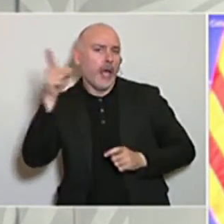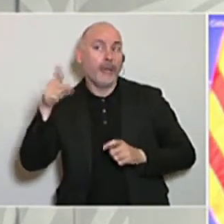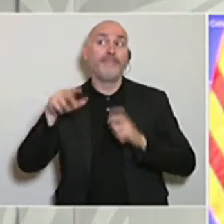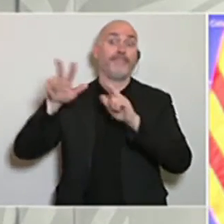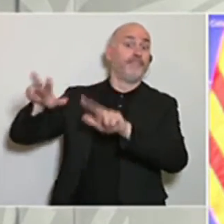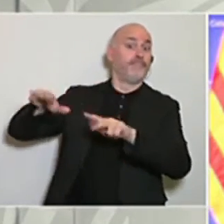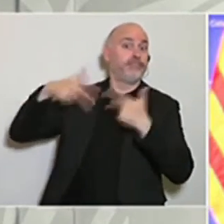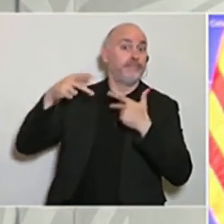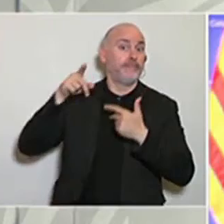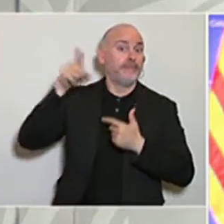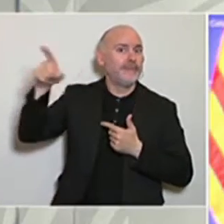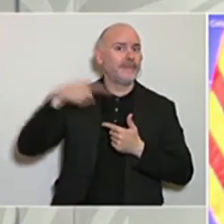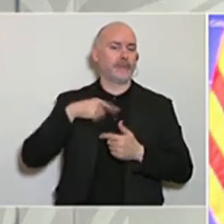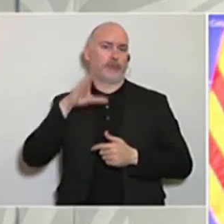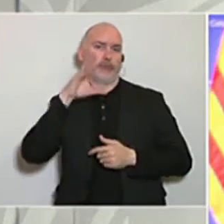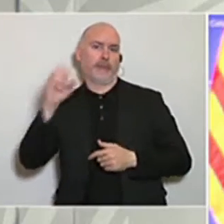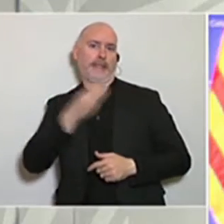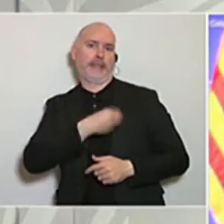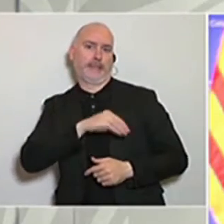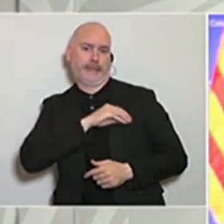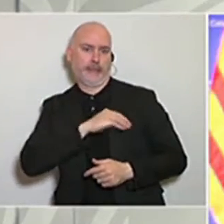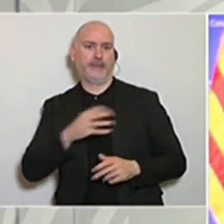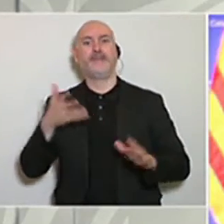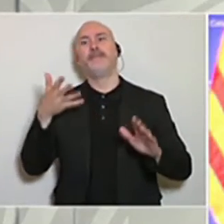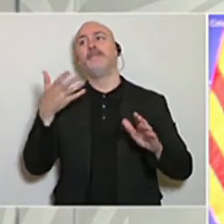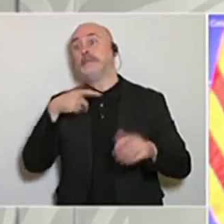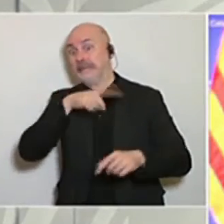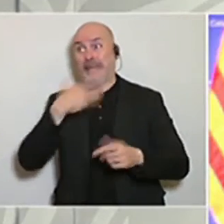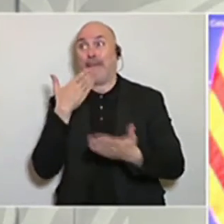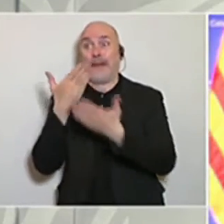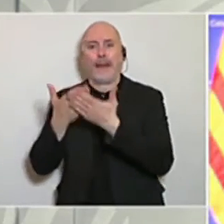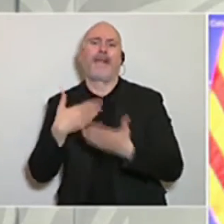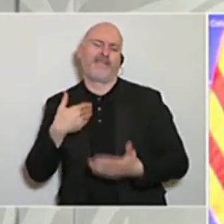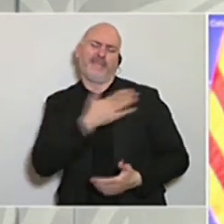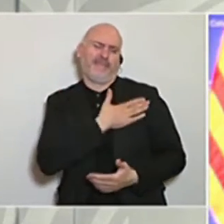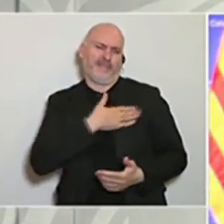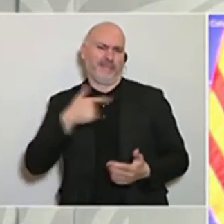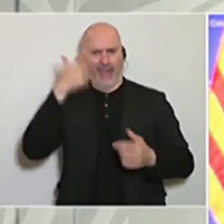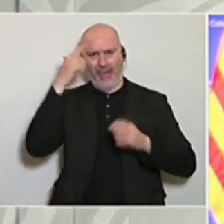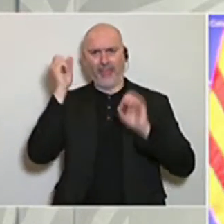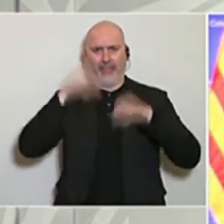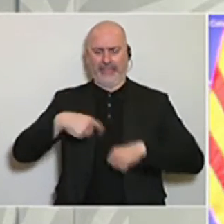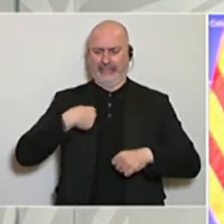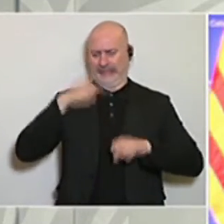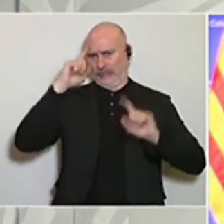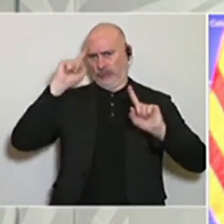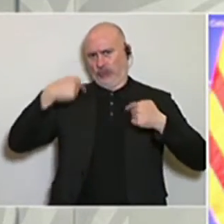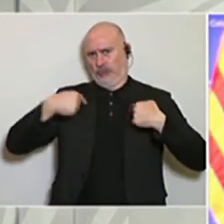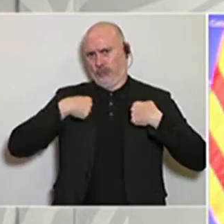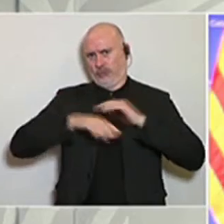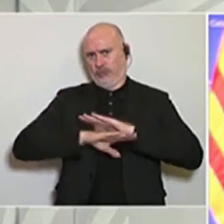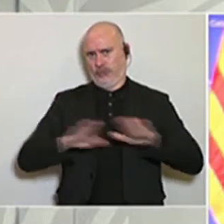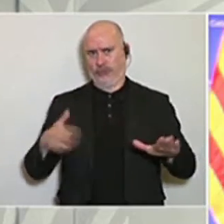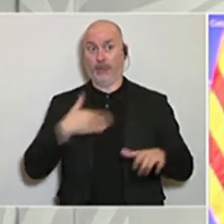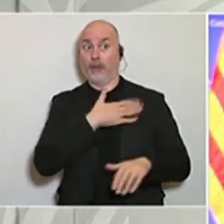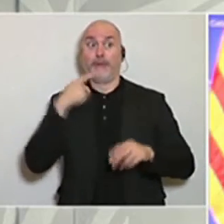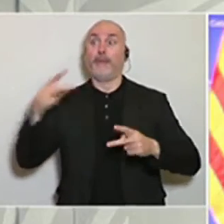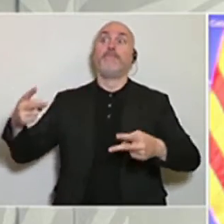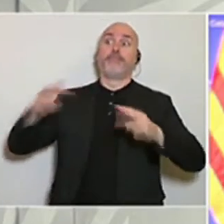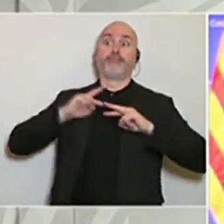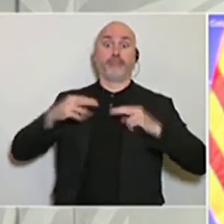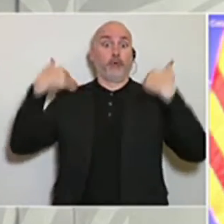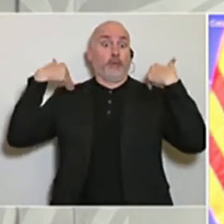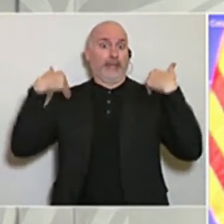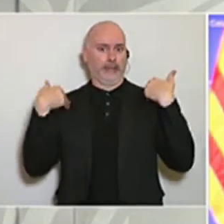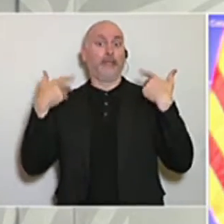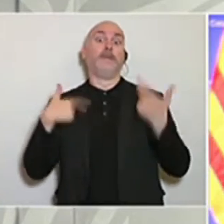del govern de l'estat espanyol. Nosaltres demanem poder prendre les nostres decisions en aquesta fase de la desescalada i, per tant, que se'n retornin les competències,